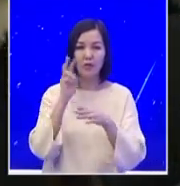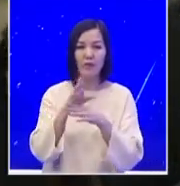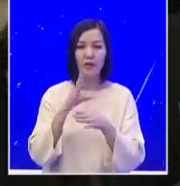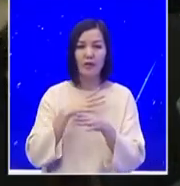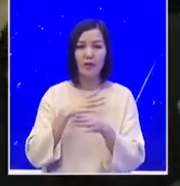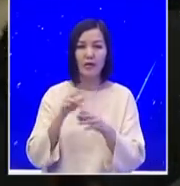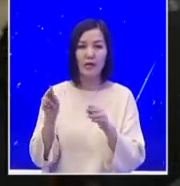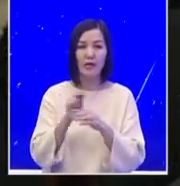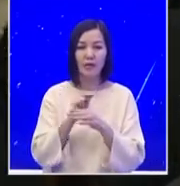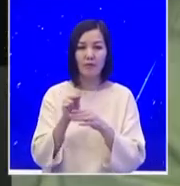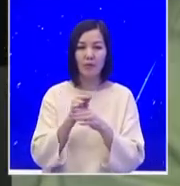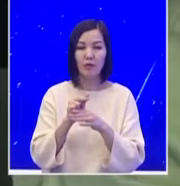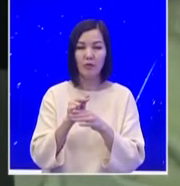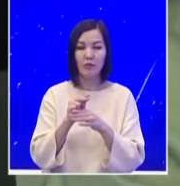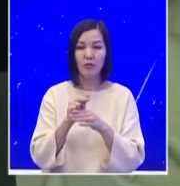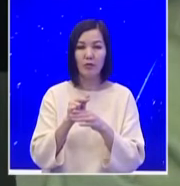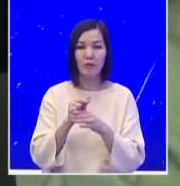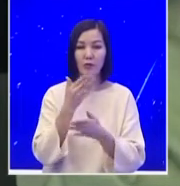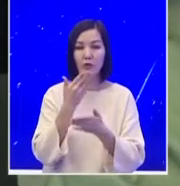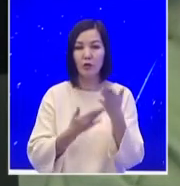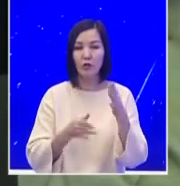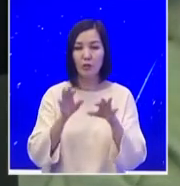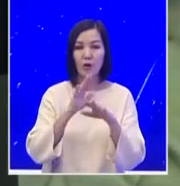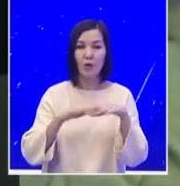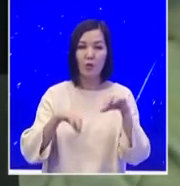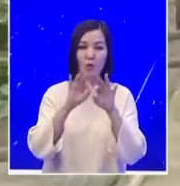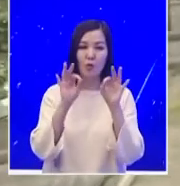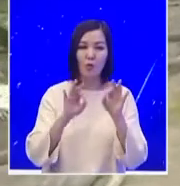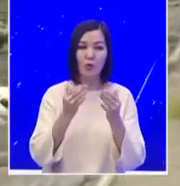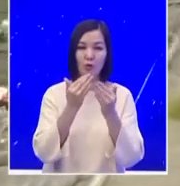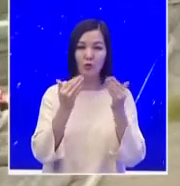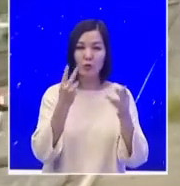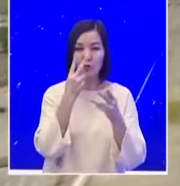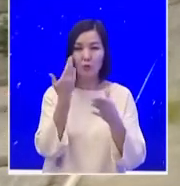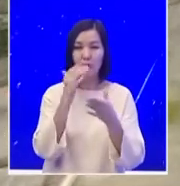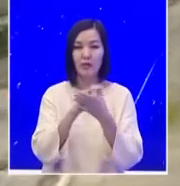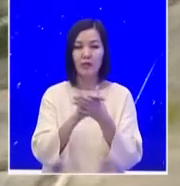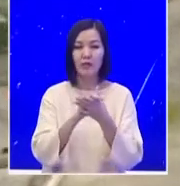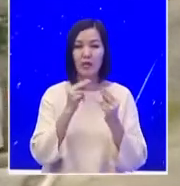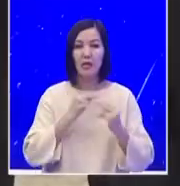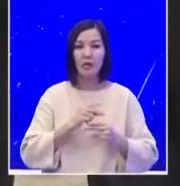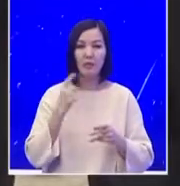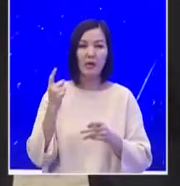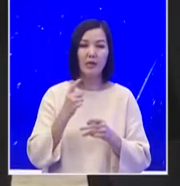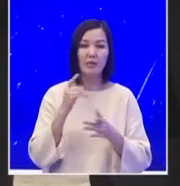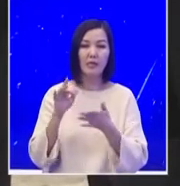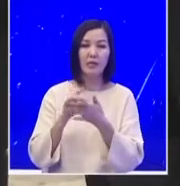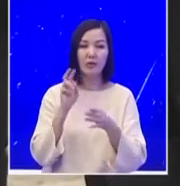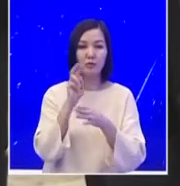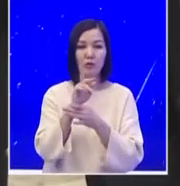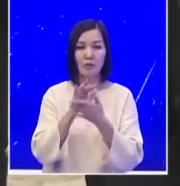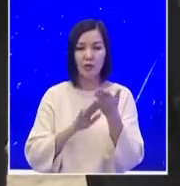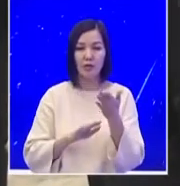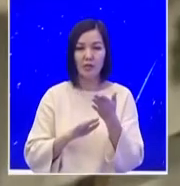Ондағы емделушілермен тілдесіп, қолөнер бұйымдары қойылған көрмені тамашалады. Кездесу еңбек шаруа қожалығына экскурсиямен